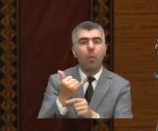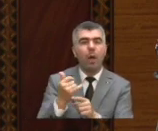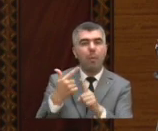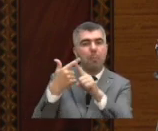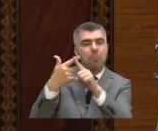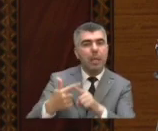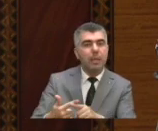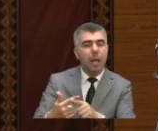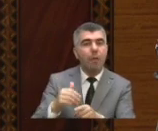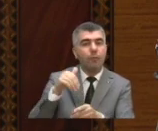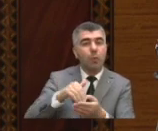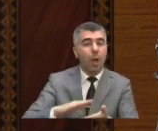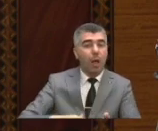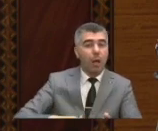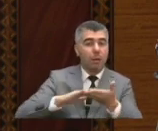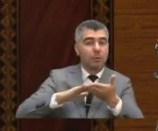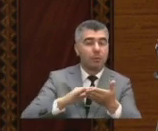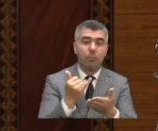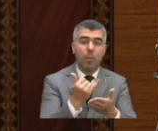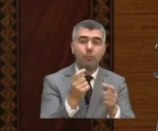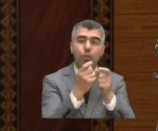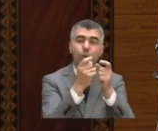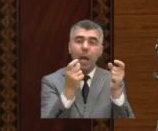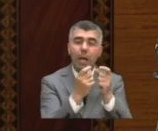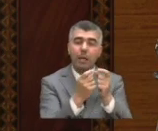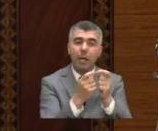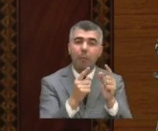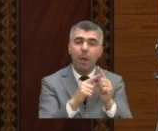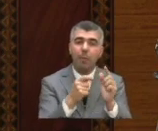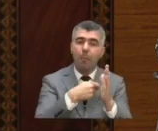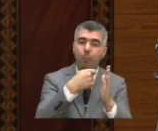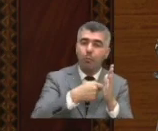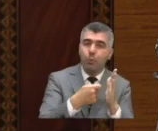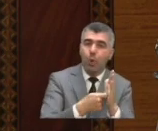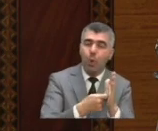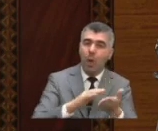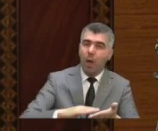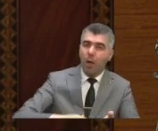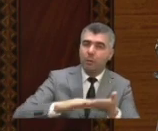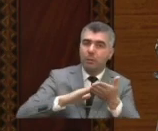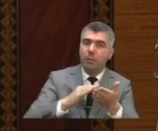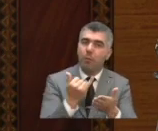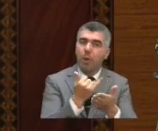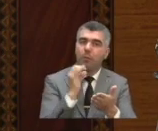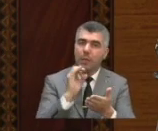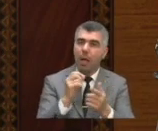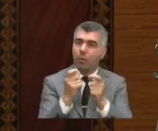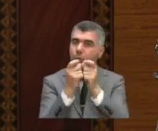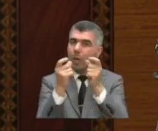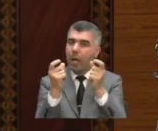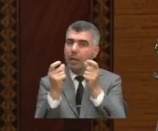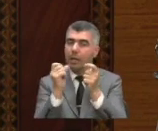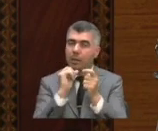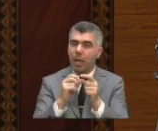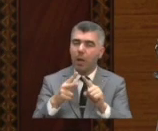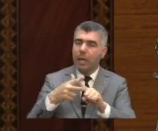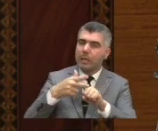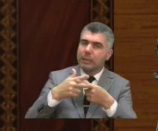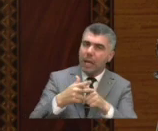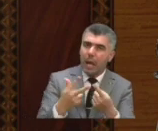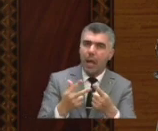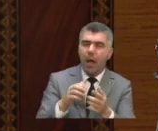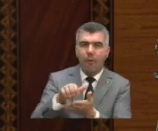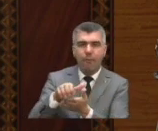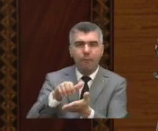الخاصه فيما يتعلق بتمويل المشاريع الكبرى المهيكله في القطاعات ذات الاولويه كصناعه والف